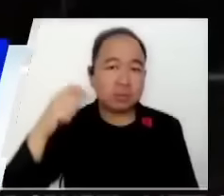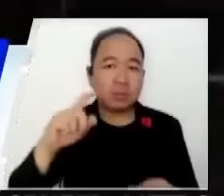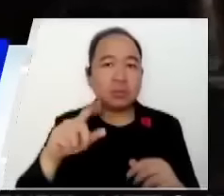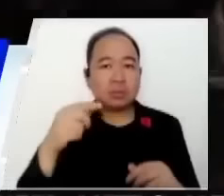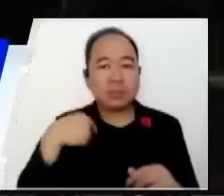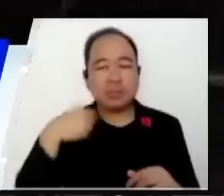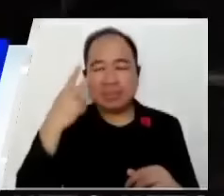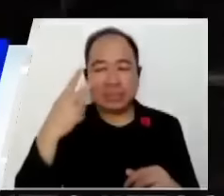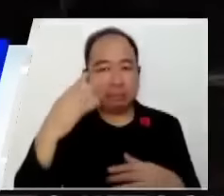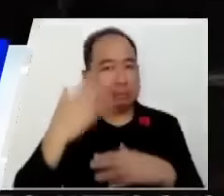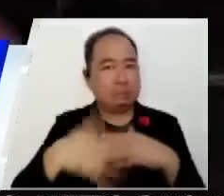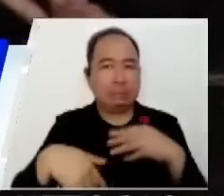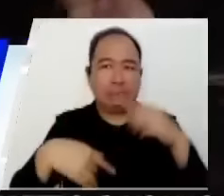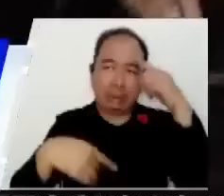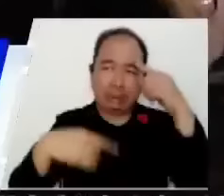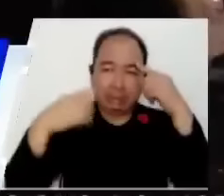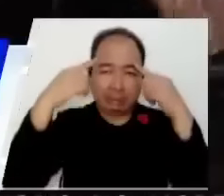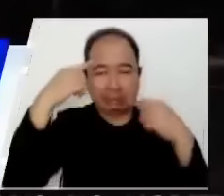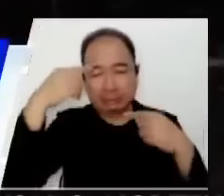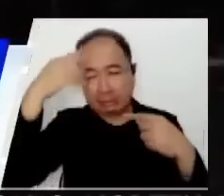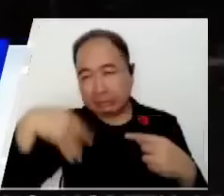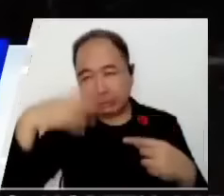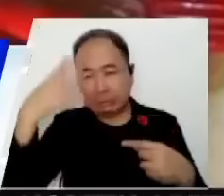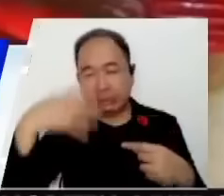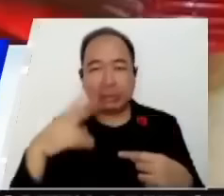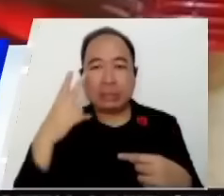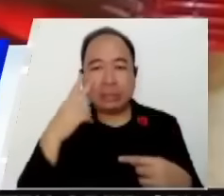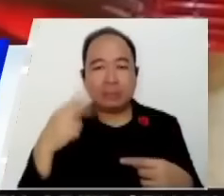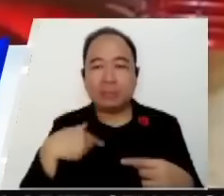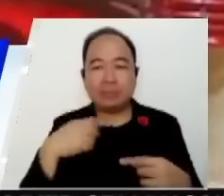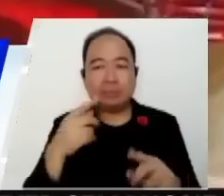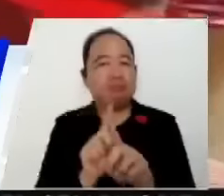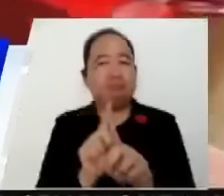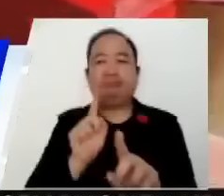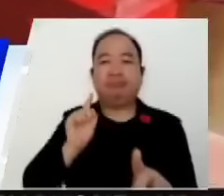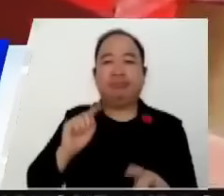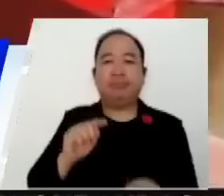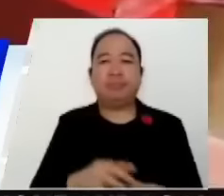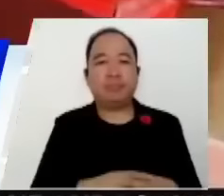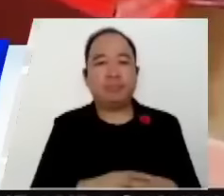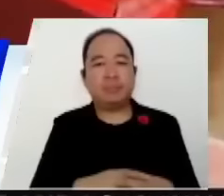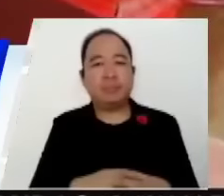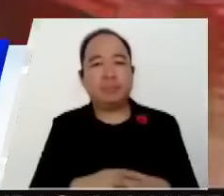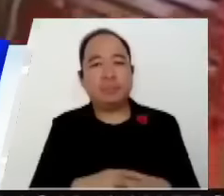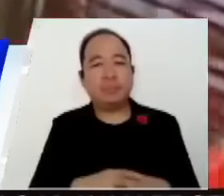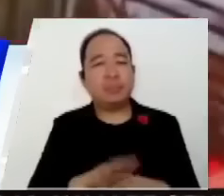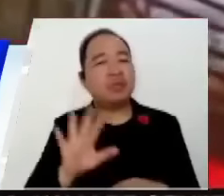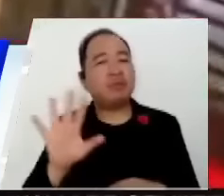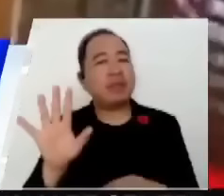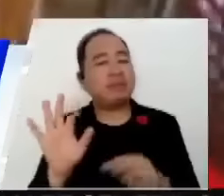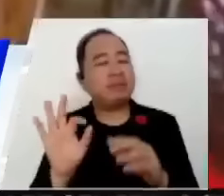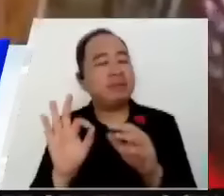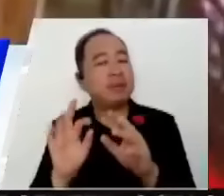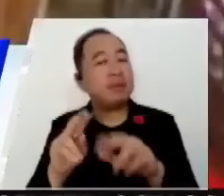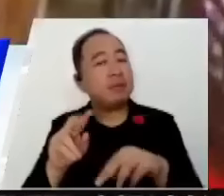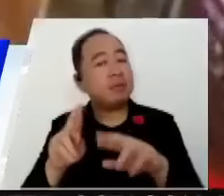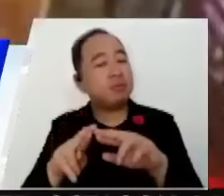dugo. Nung nakita ko may dugo na ako, lumusob na ako. Hindi bababa sa liman nilang kaanak at kapitbahay ang nasugatan sa